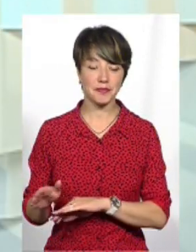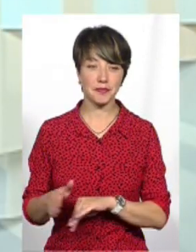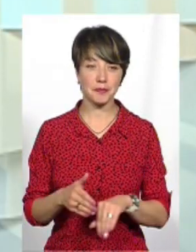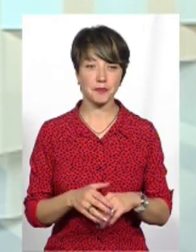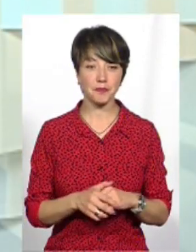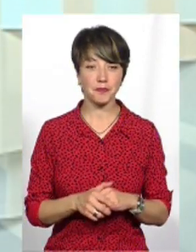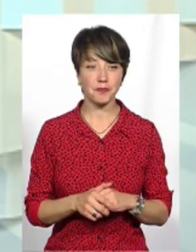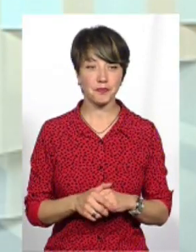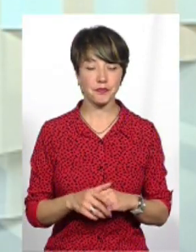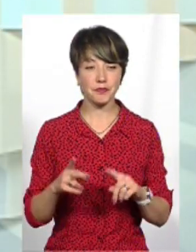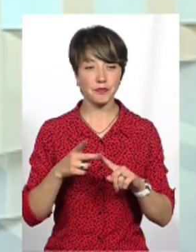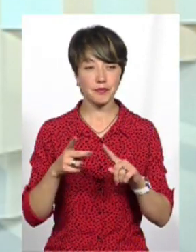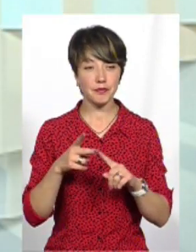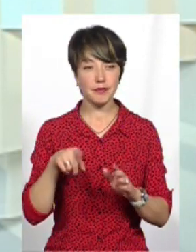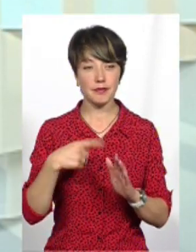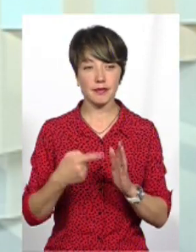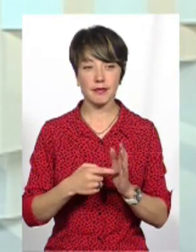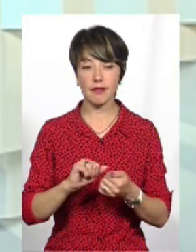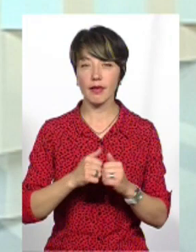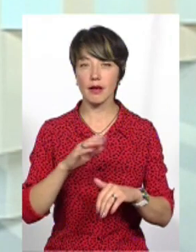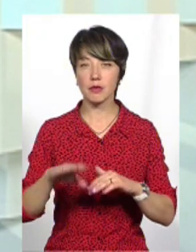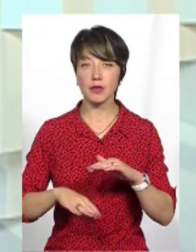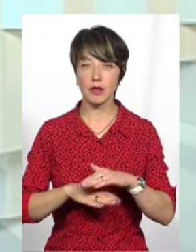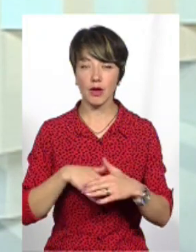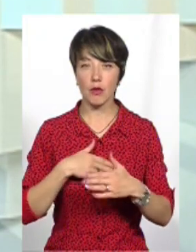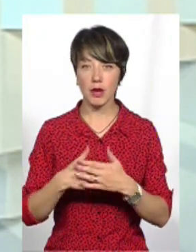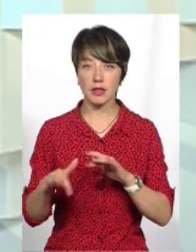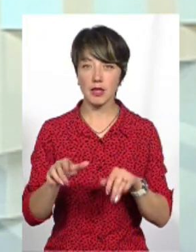із... Друге питання із Кам'янця-Подільського від